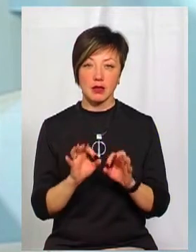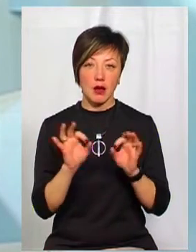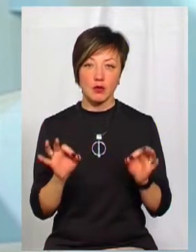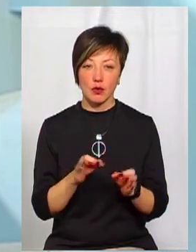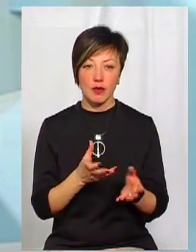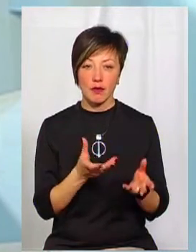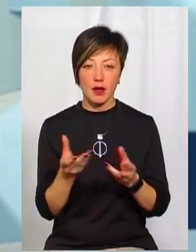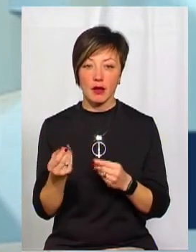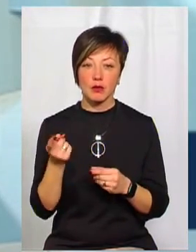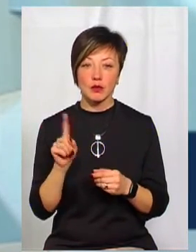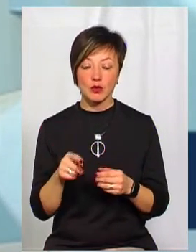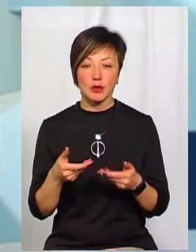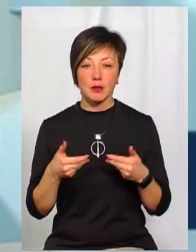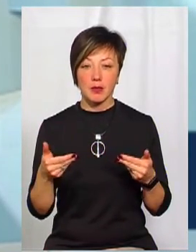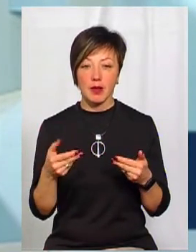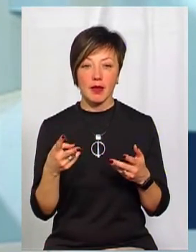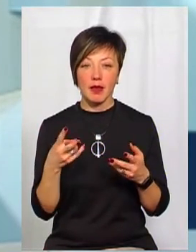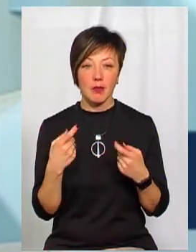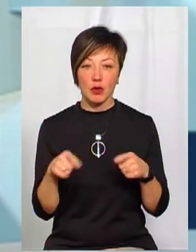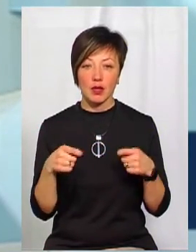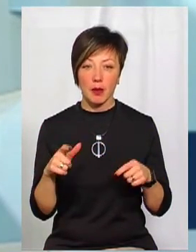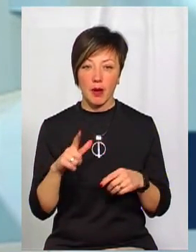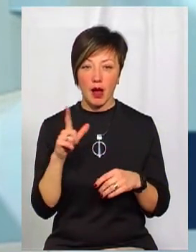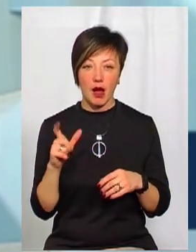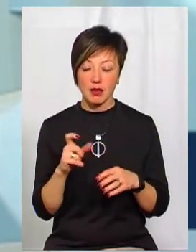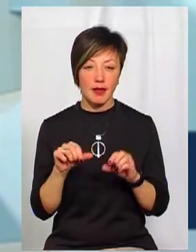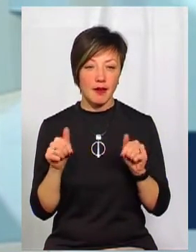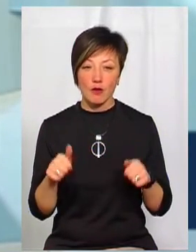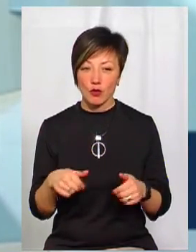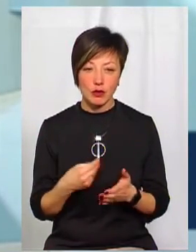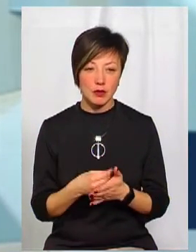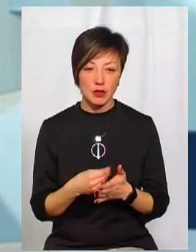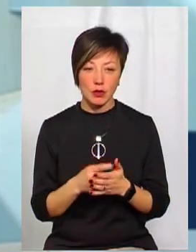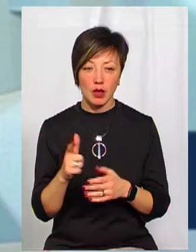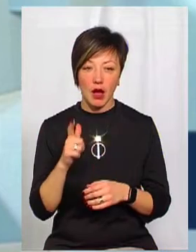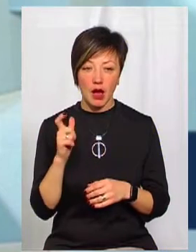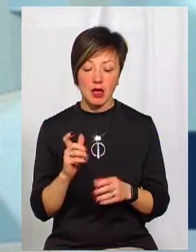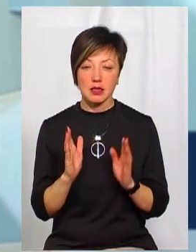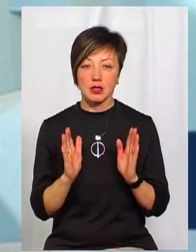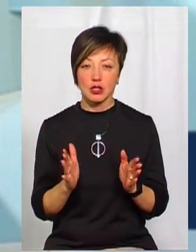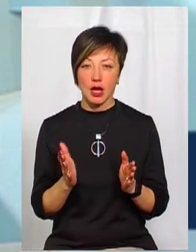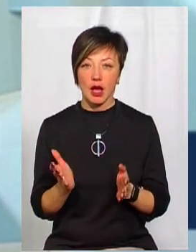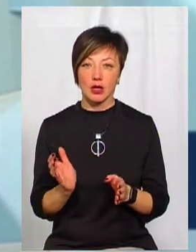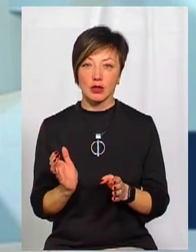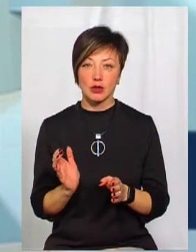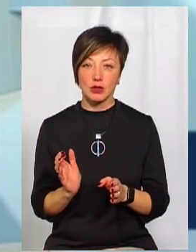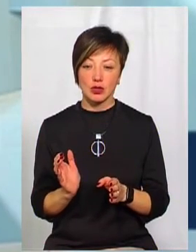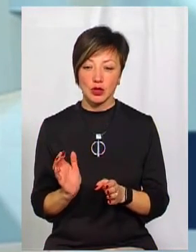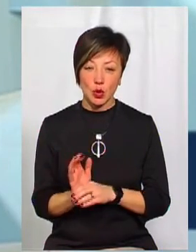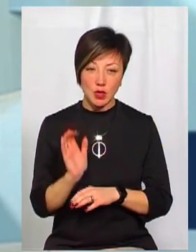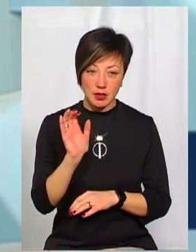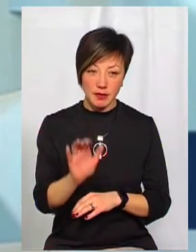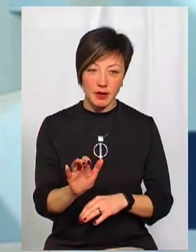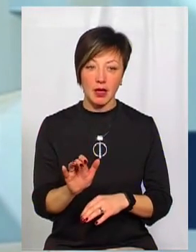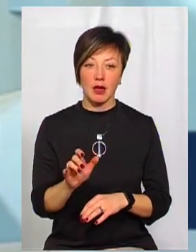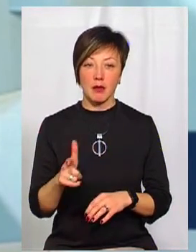не впливаємо, тому що ми не продаємо газ, ми не формуємо ціну на газ, ми лише доставляємо газ до